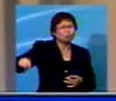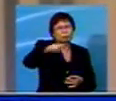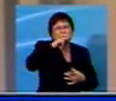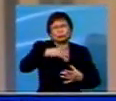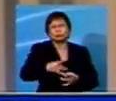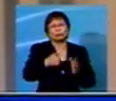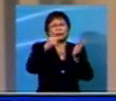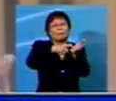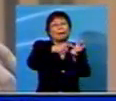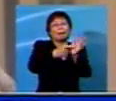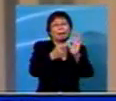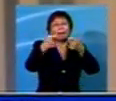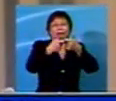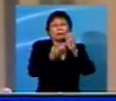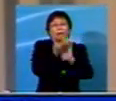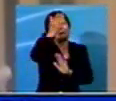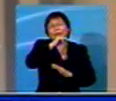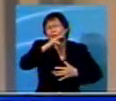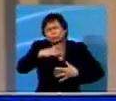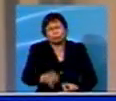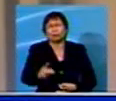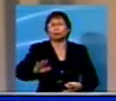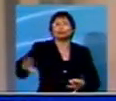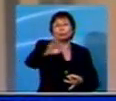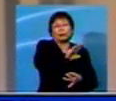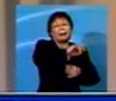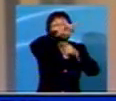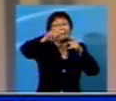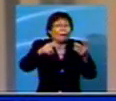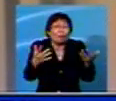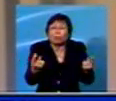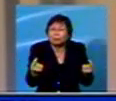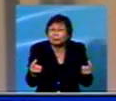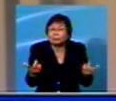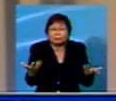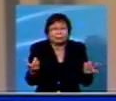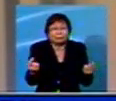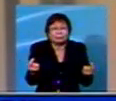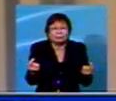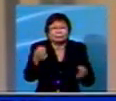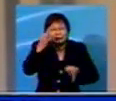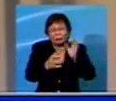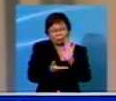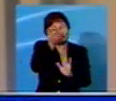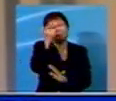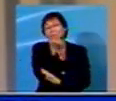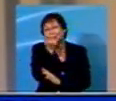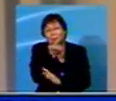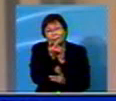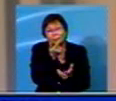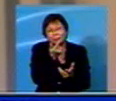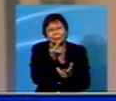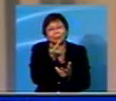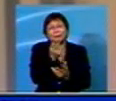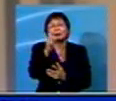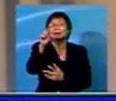naik tak ada siapa suka tapi apa pilihan kita kalau tak naikkan